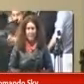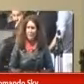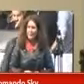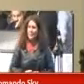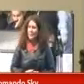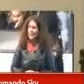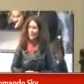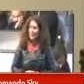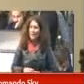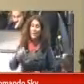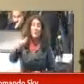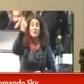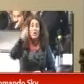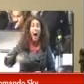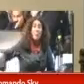e